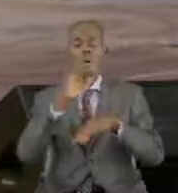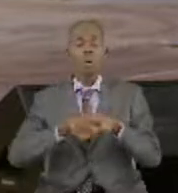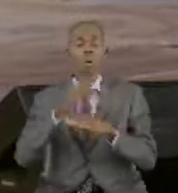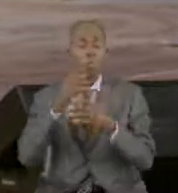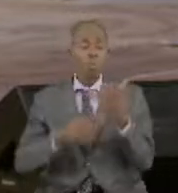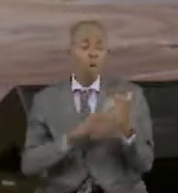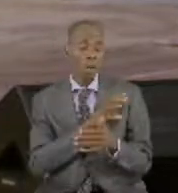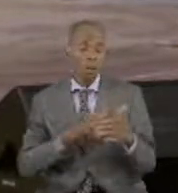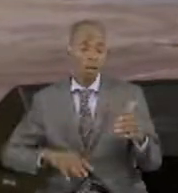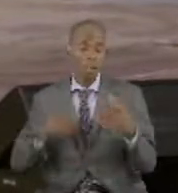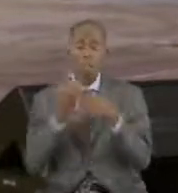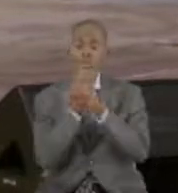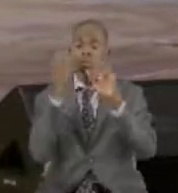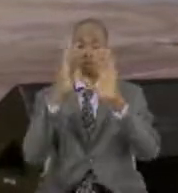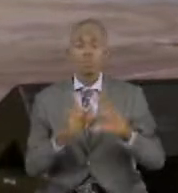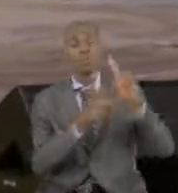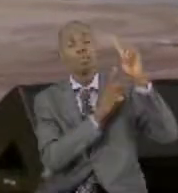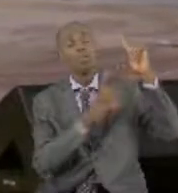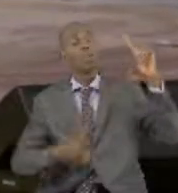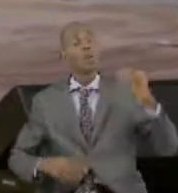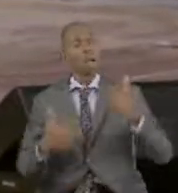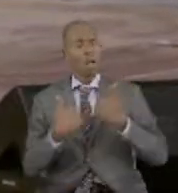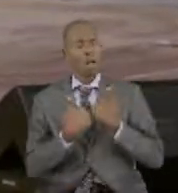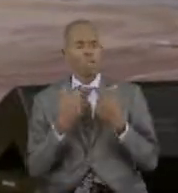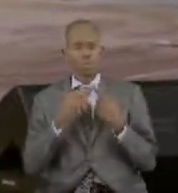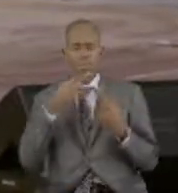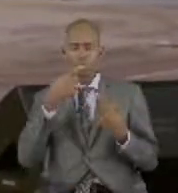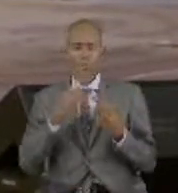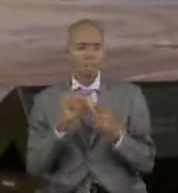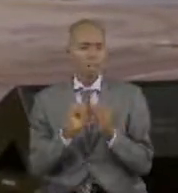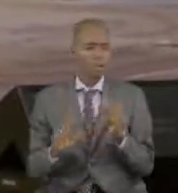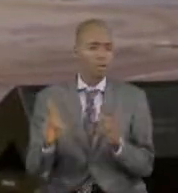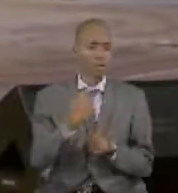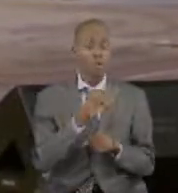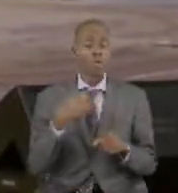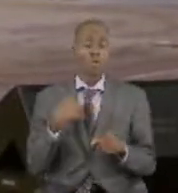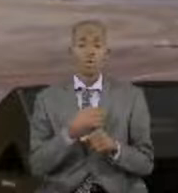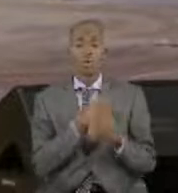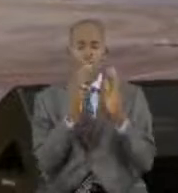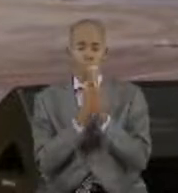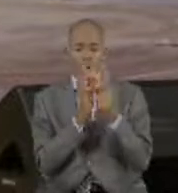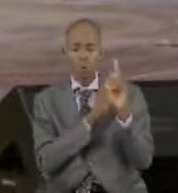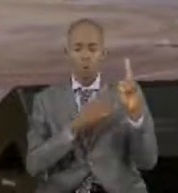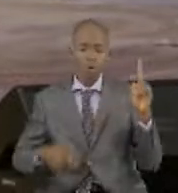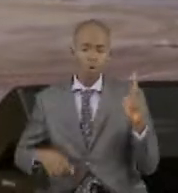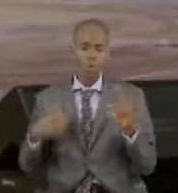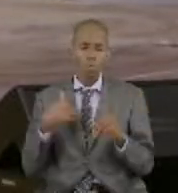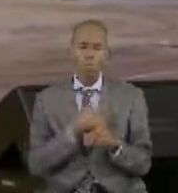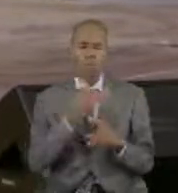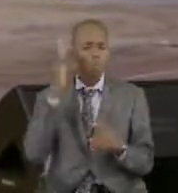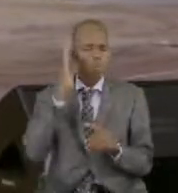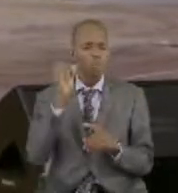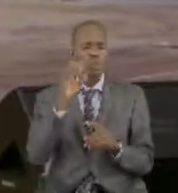se concentrant sur ce que Christ, le Sauveur, le Seigneur, a à dire à chacun. Nous prions, Seigneur, que nous allons